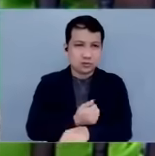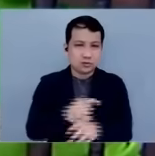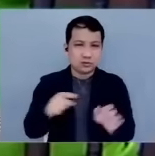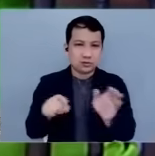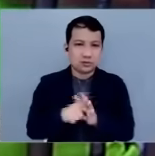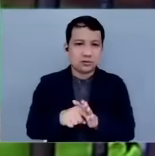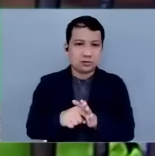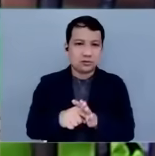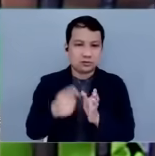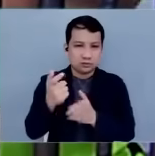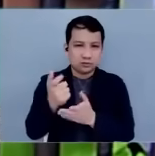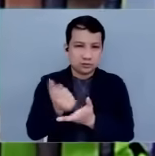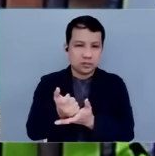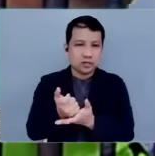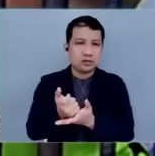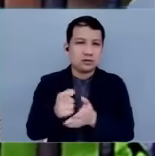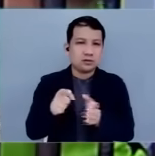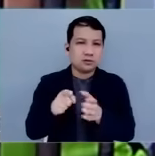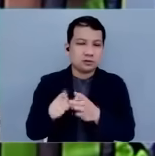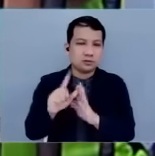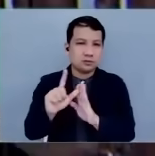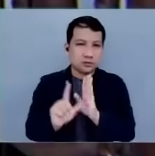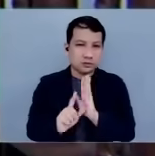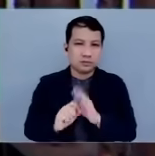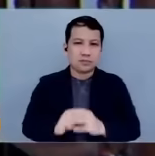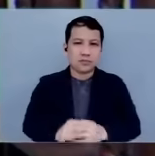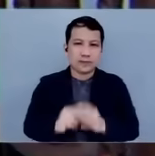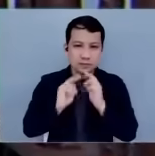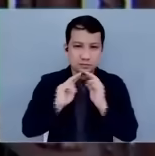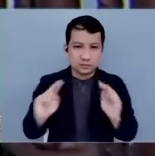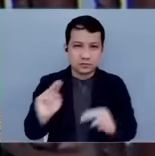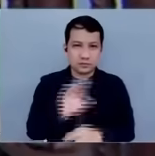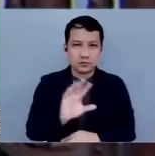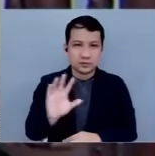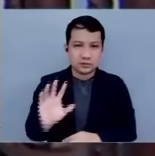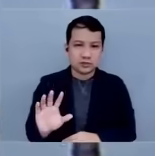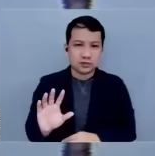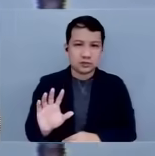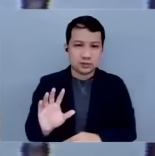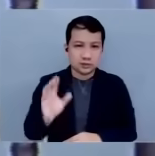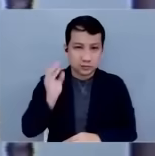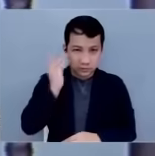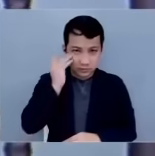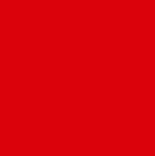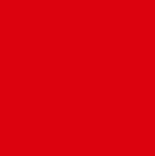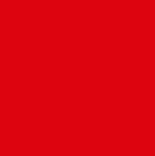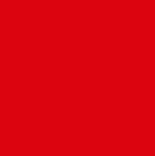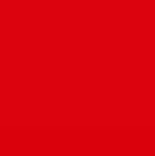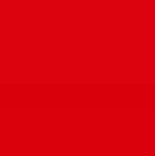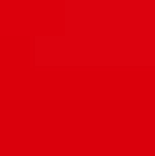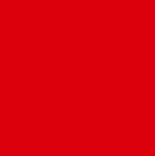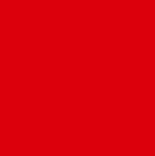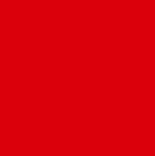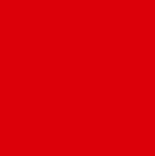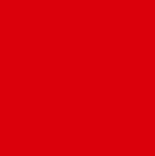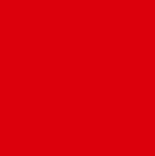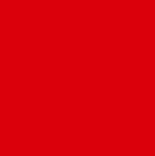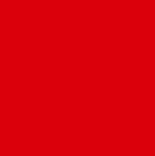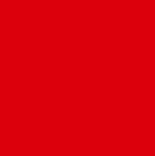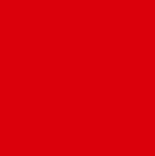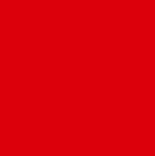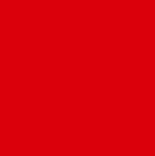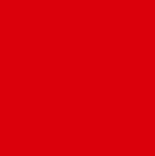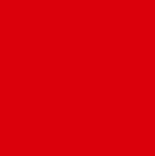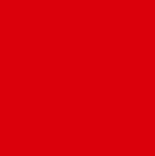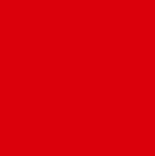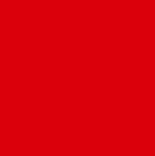Comprehensive Firearms and Ammunition Regulation Act. Nagbabalita mula sa Frontline, Dave Abuel, News 5. Mga kapatid, Jess De Los